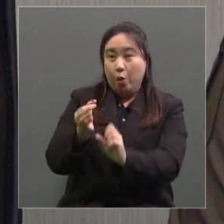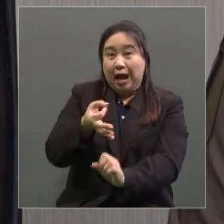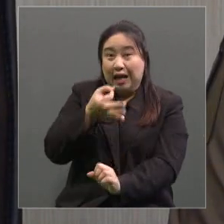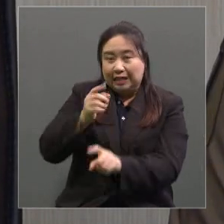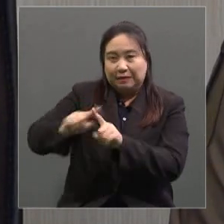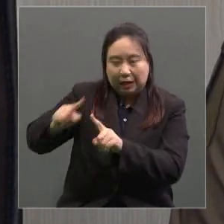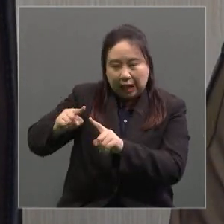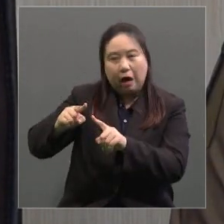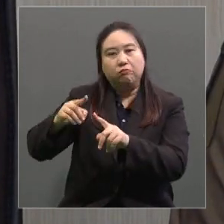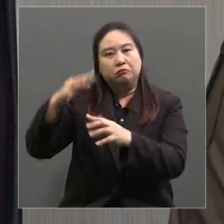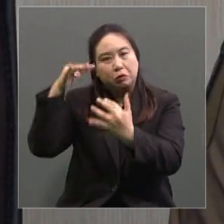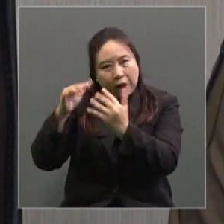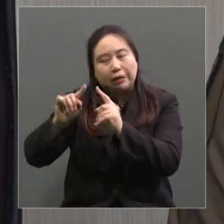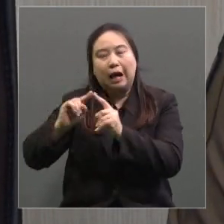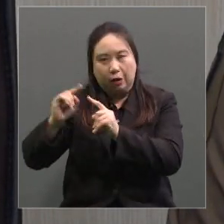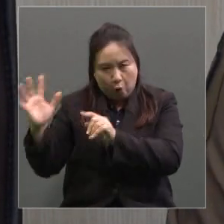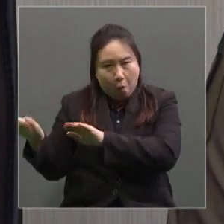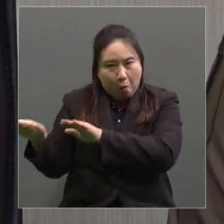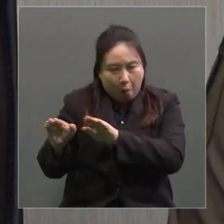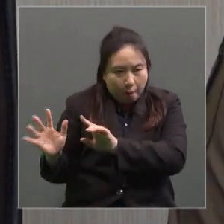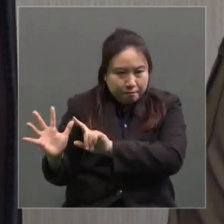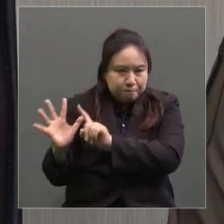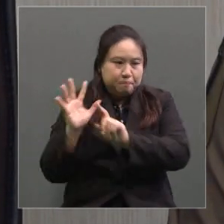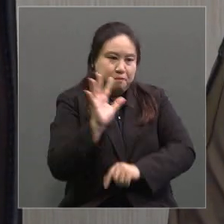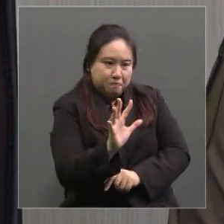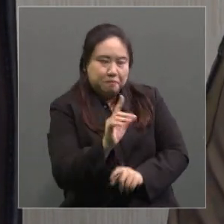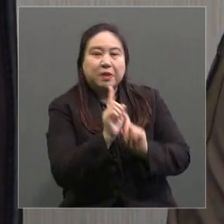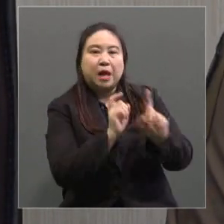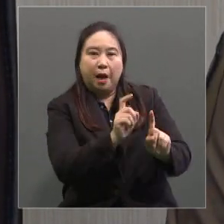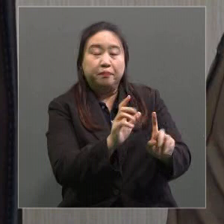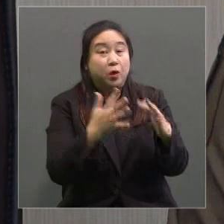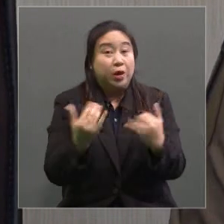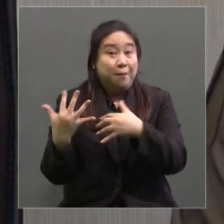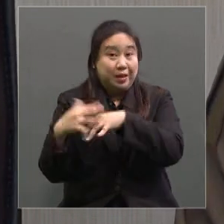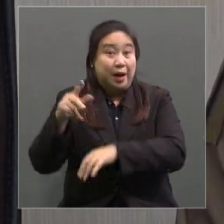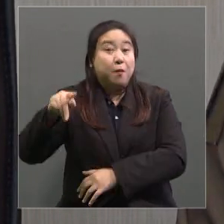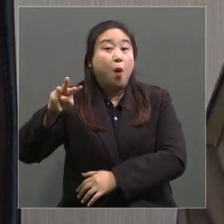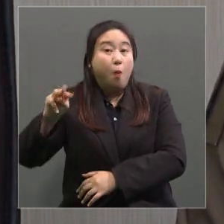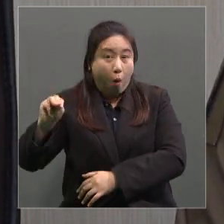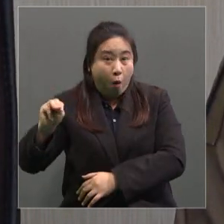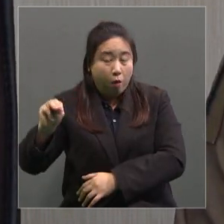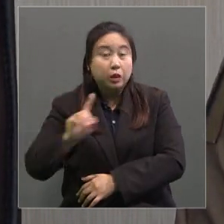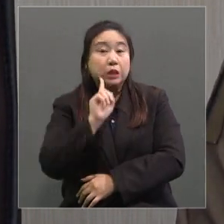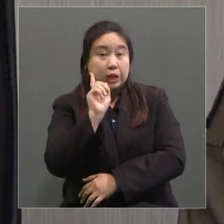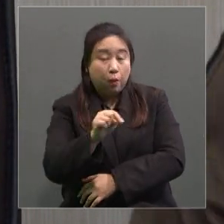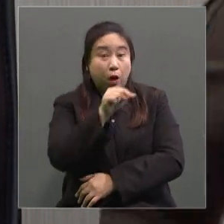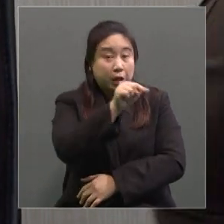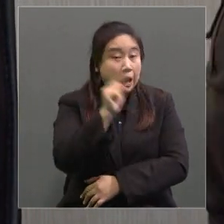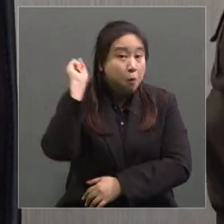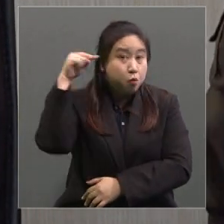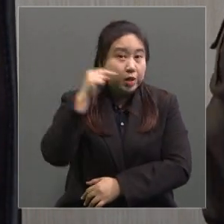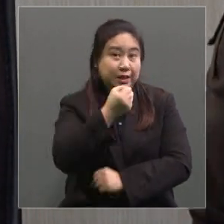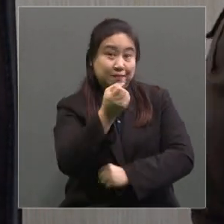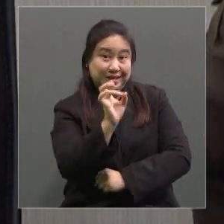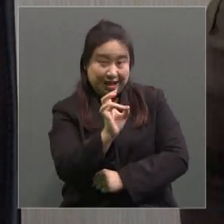ครับวันนี้เรากำลังประสานไปกับทางพม.นะครับว่าตัวน้องเขาพร้อมที่จะให้การหรือไม่นะ